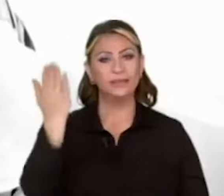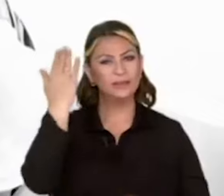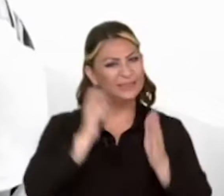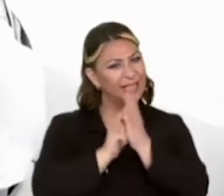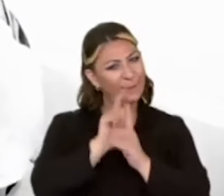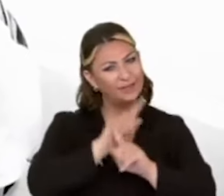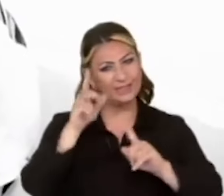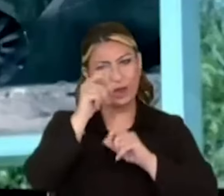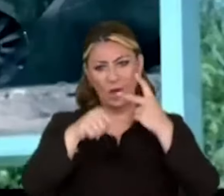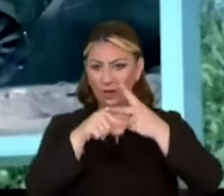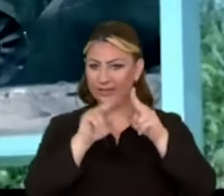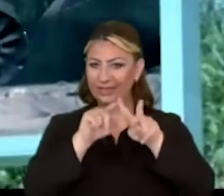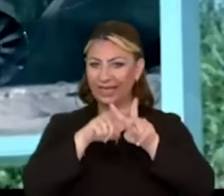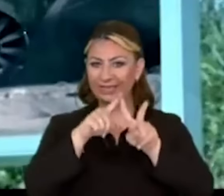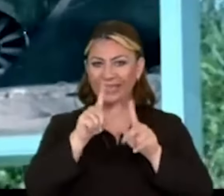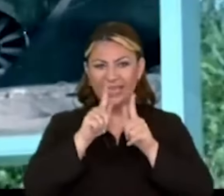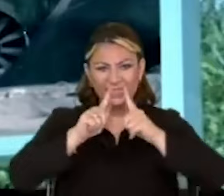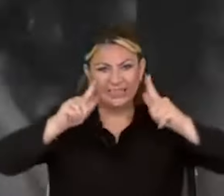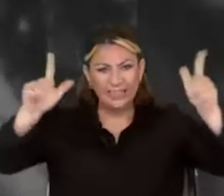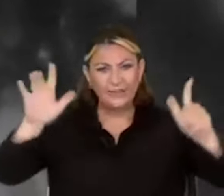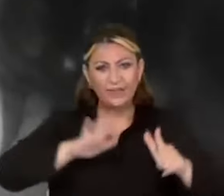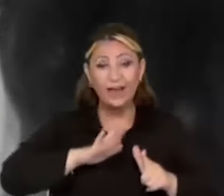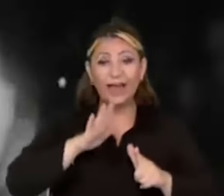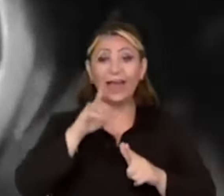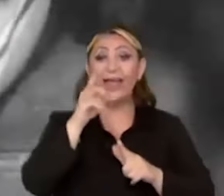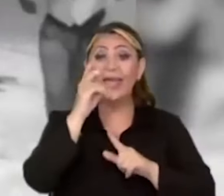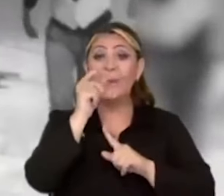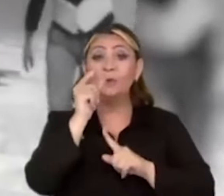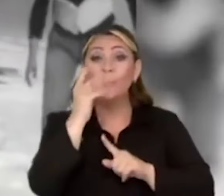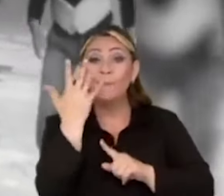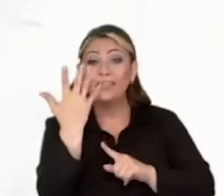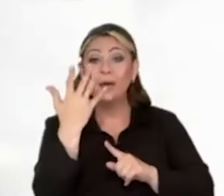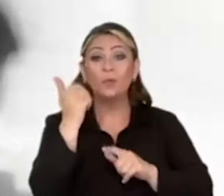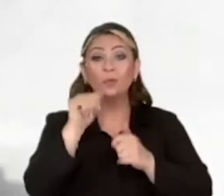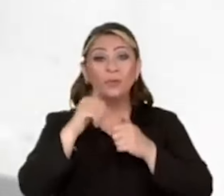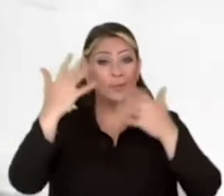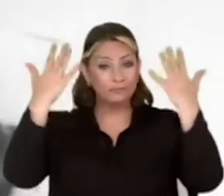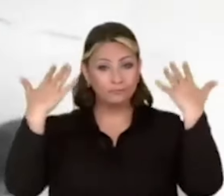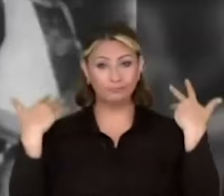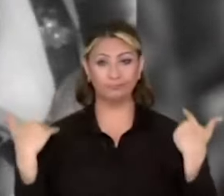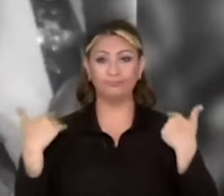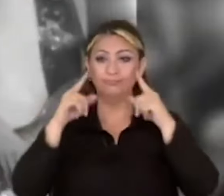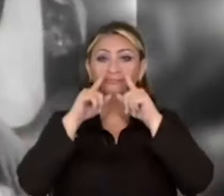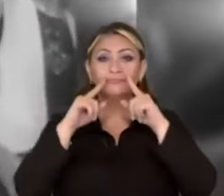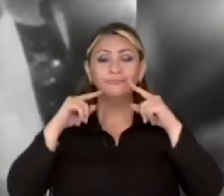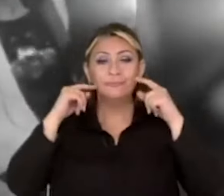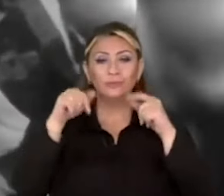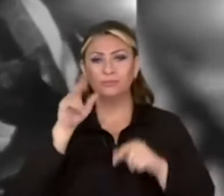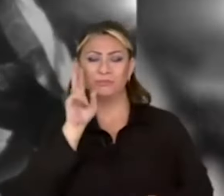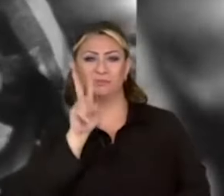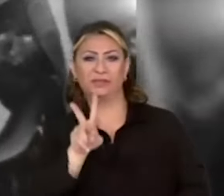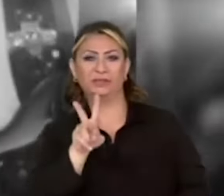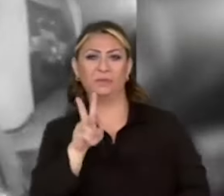Geçmişini silemezsin Özkan Uğur. İsyanım var lan! İpucu beşlisi zamanlarında uzun saçlı ve bıyıklıydın. Şimdi şöyle bir